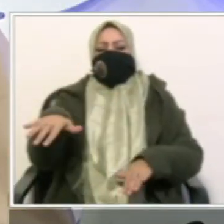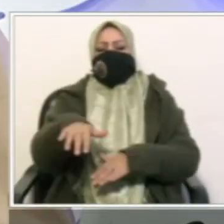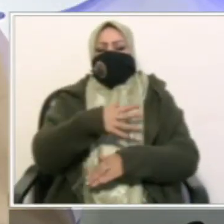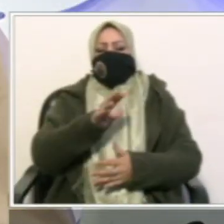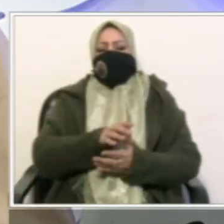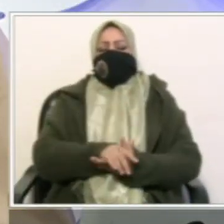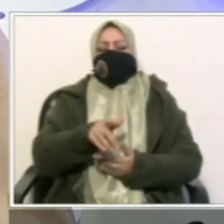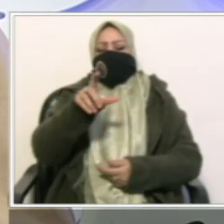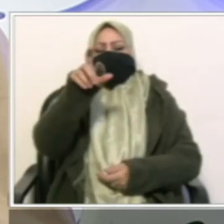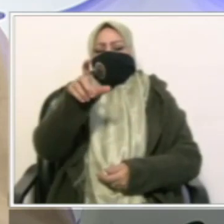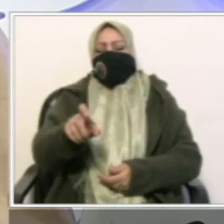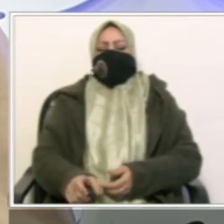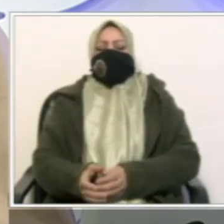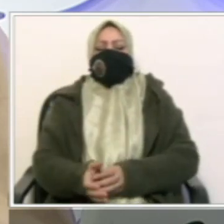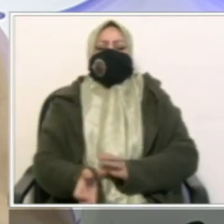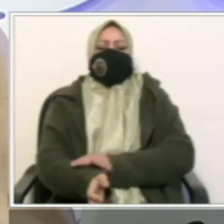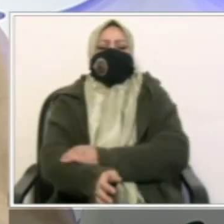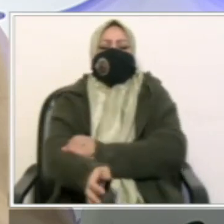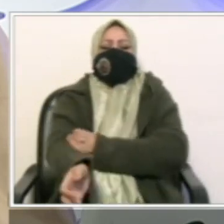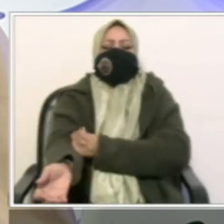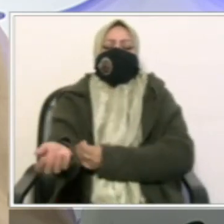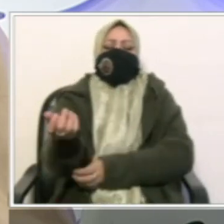ذهب على حاله وكيف أعتذر منه أو